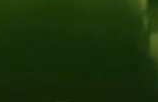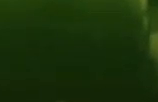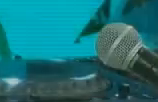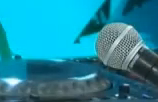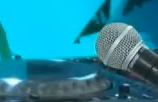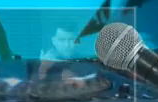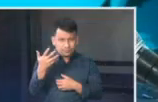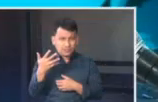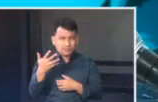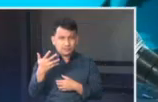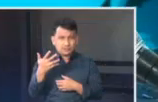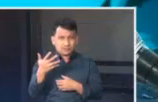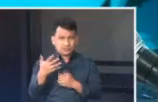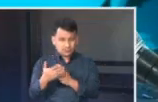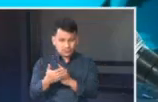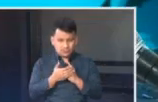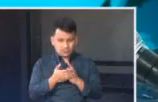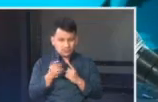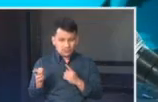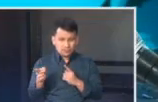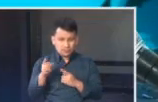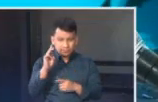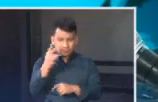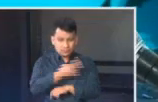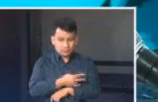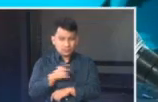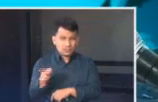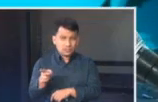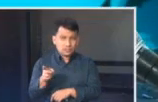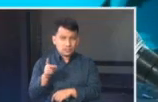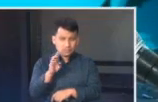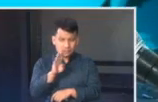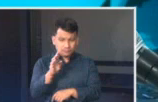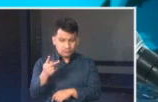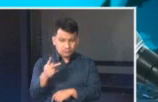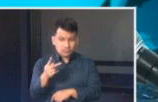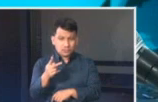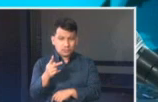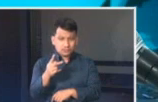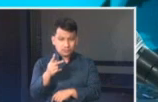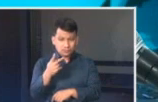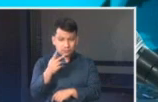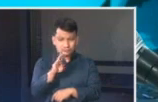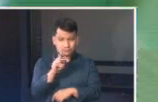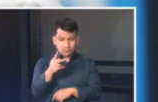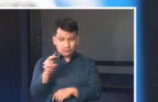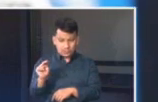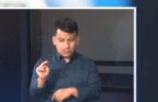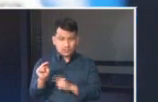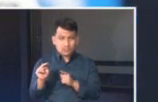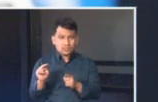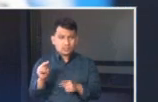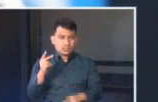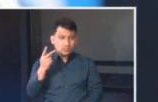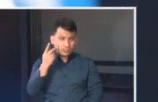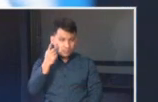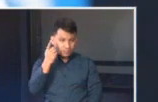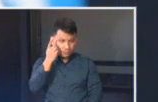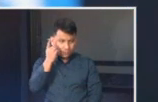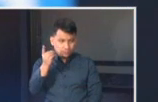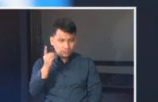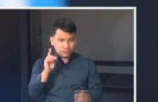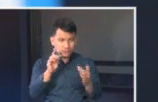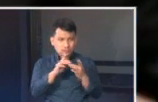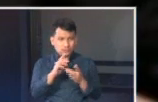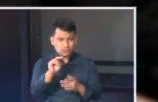Sa Sports 5, ika-quarantine ng pitong araw si Brooklyn Nets star Kevin Durant. Lumalabas sa contact tracing